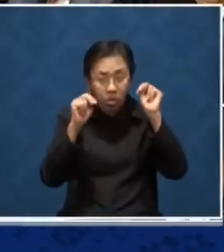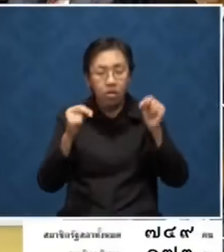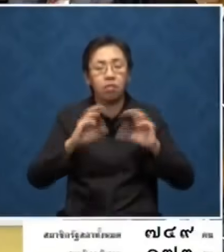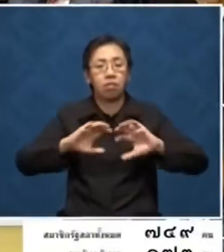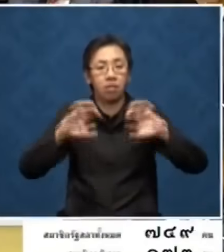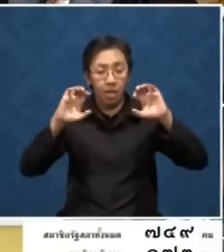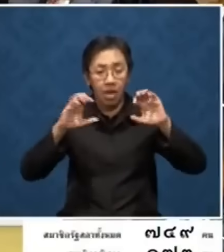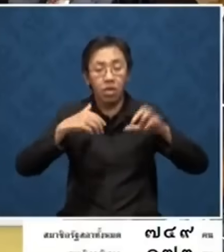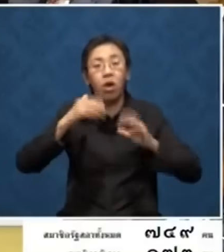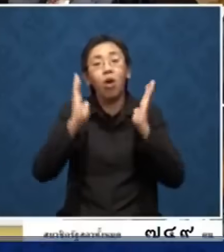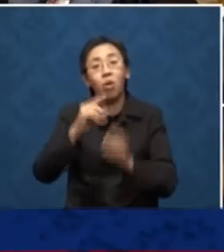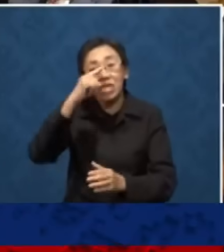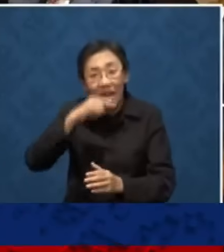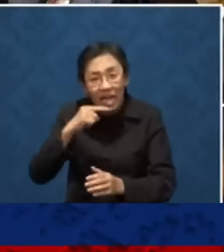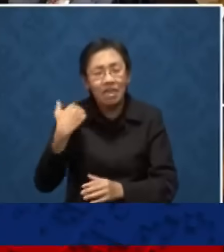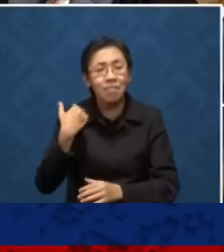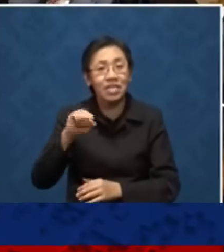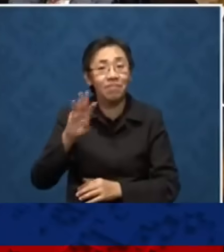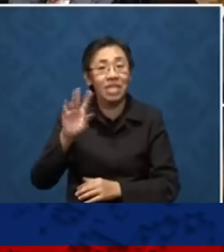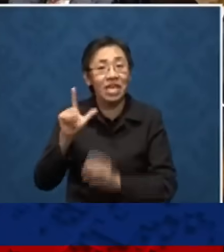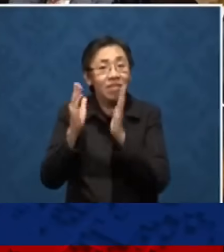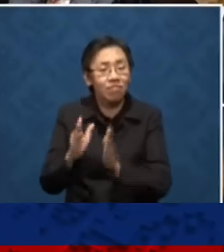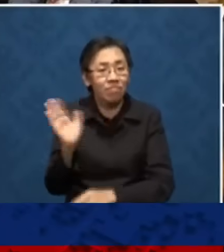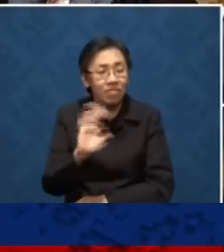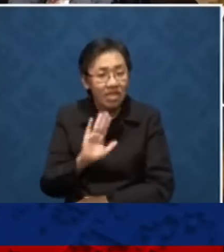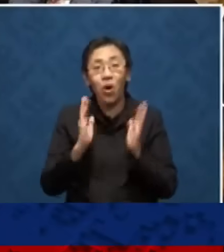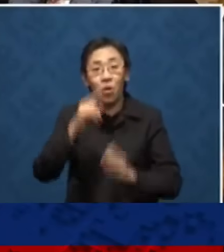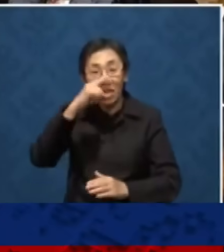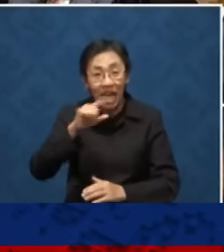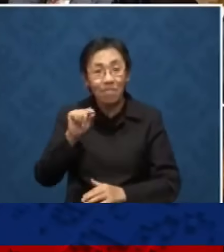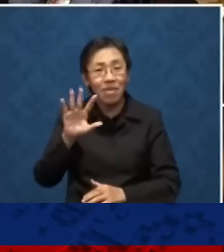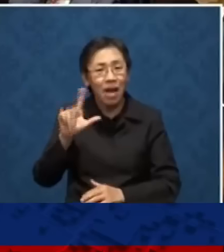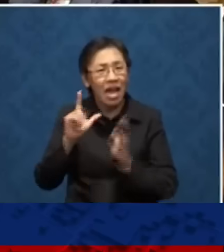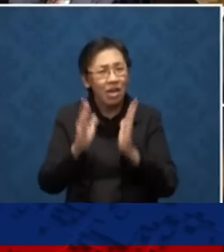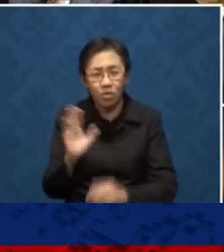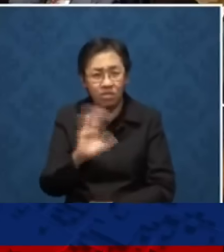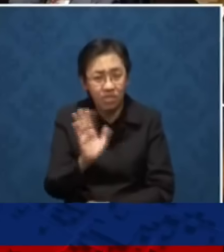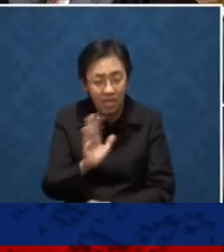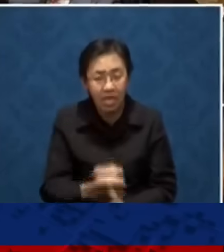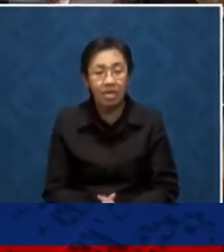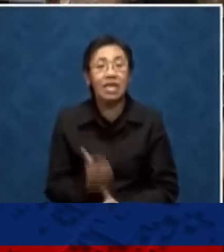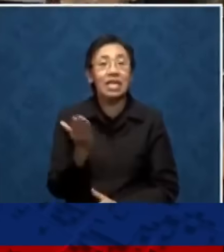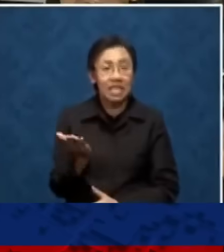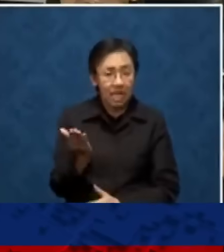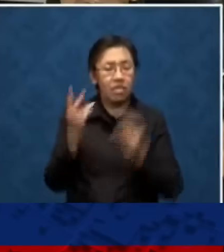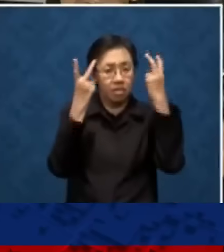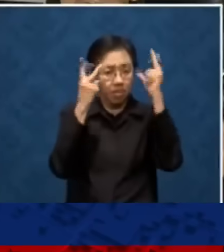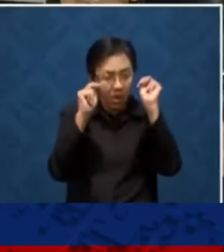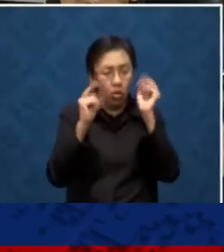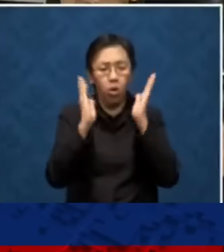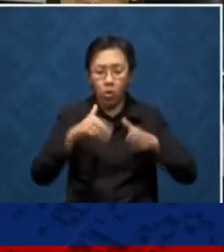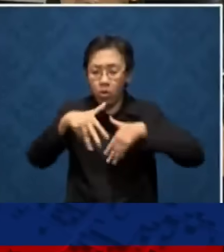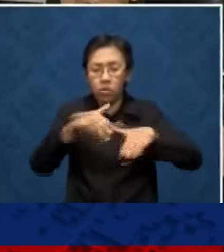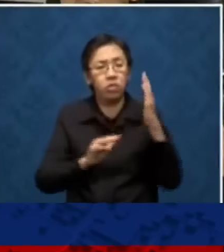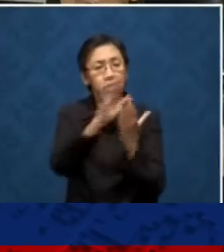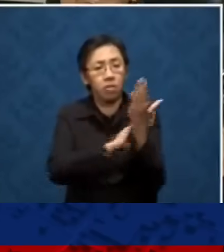คนไทยไม่ได้มีแค่14ล้านคนไทยไม่ได้มี25ล้านท่านต้องเป็นนายกของคน60กว่าล้าน